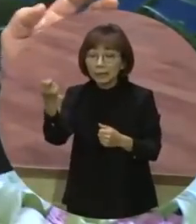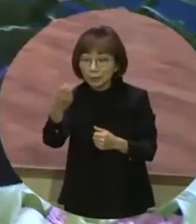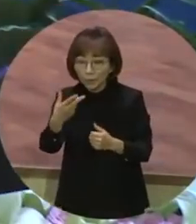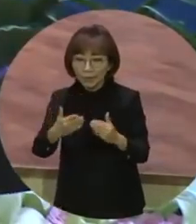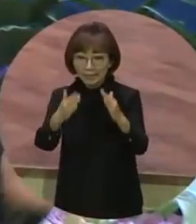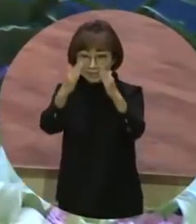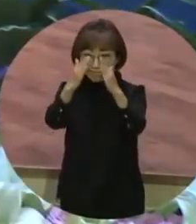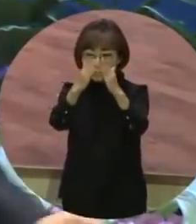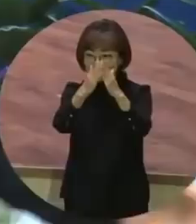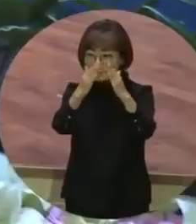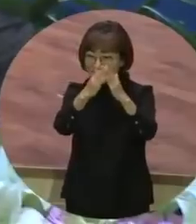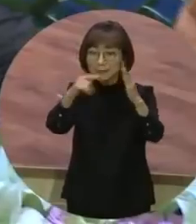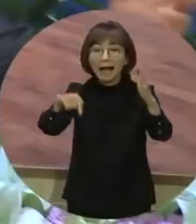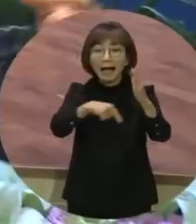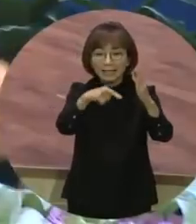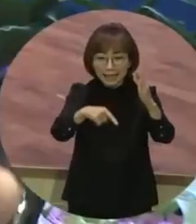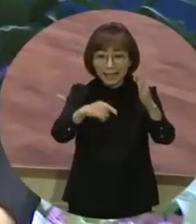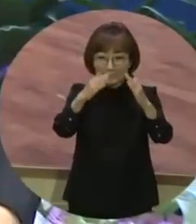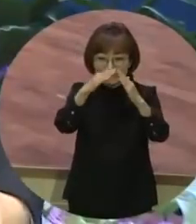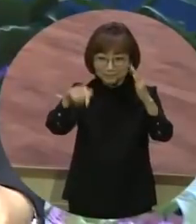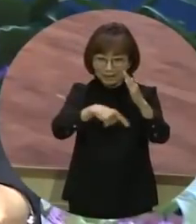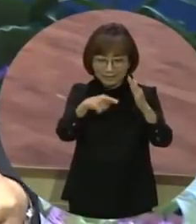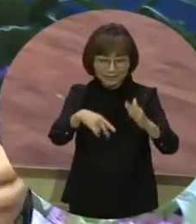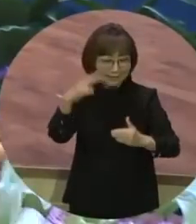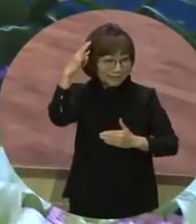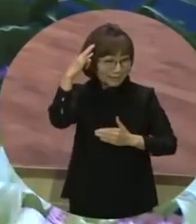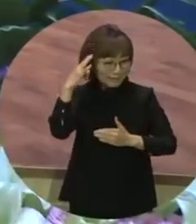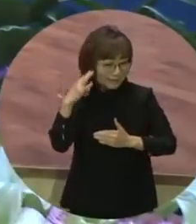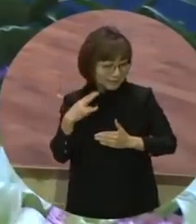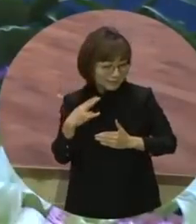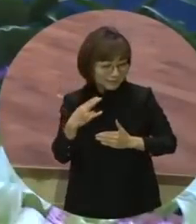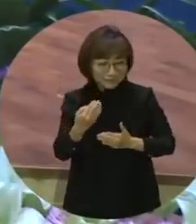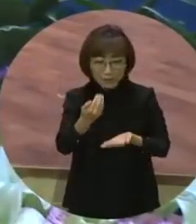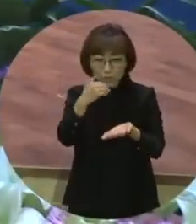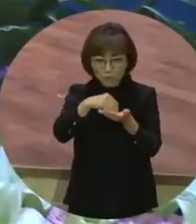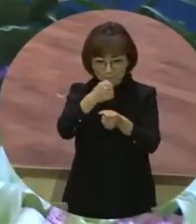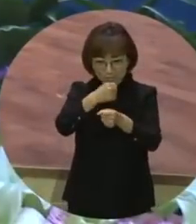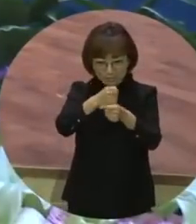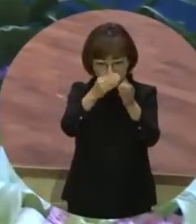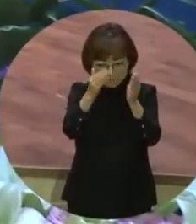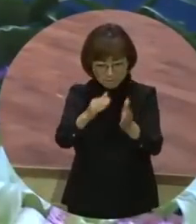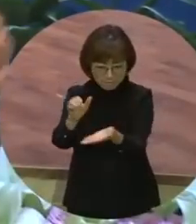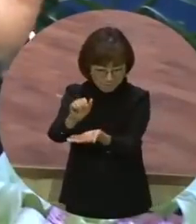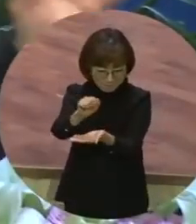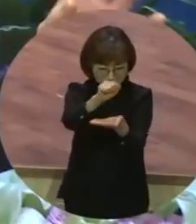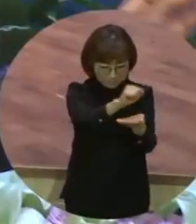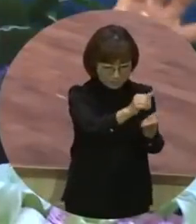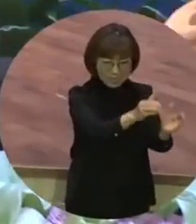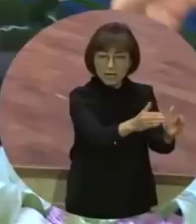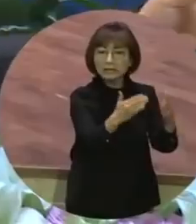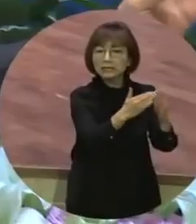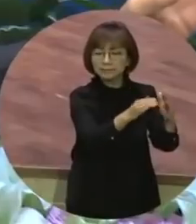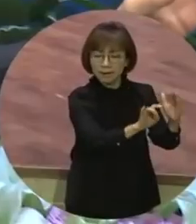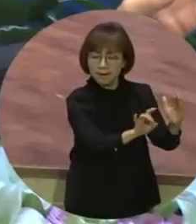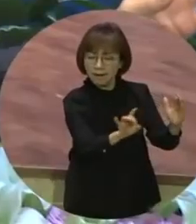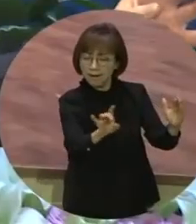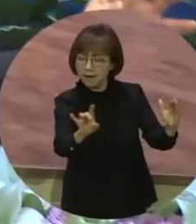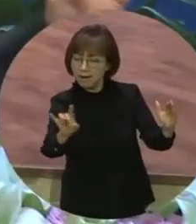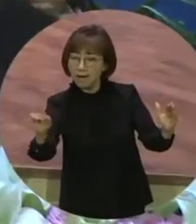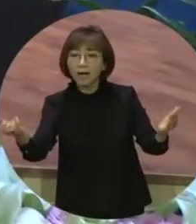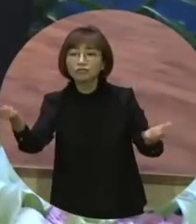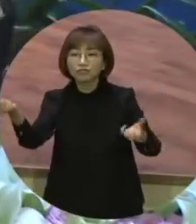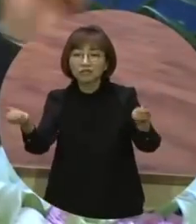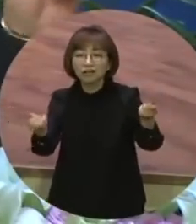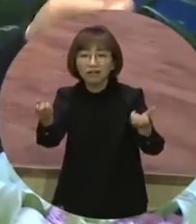혹시 눈에 피 나오면 명지가 되니까. 그 집에 사람들이 와서 복빌러 오기 때문에 집집마다 마리아 상이 있대요.